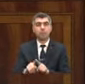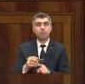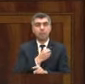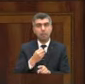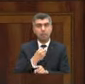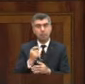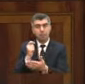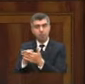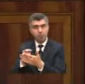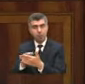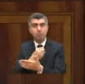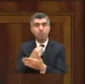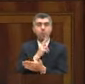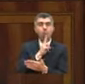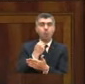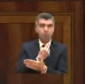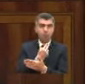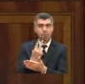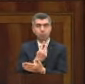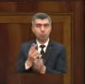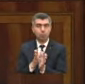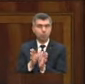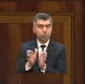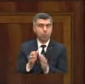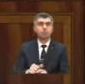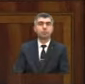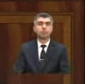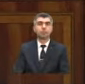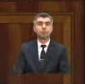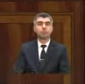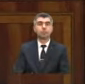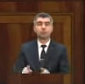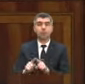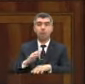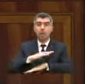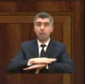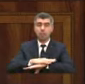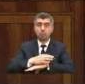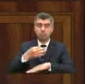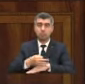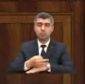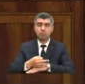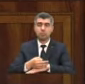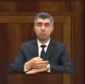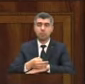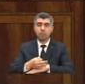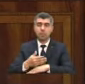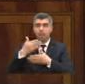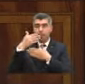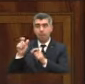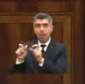والخاص، والحاجة إلى تخليق العلاقات بين المواطن ومؤسسات